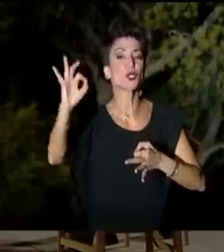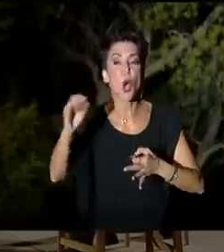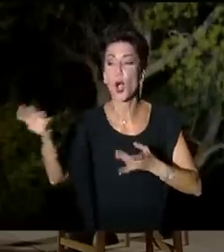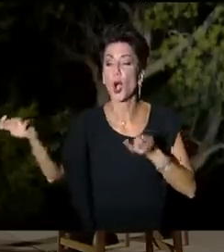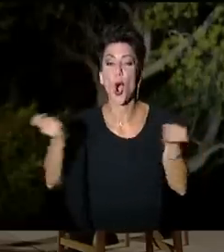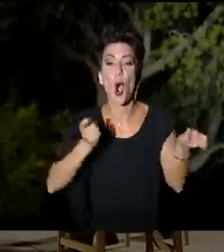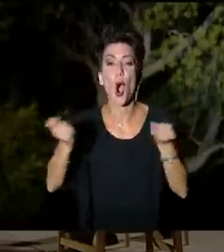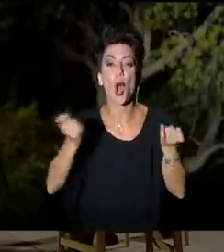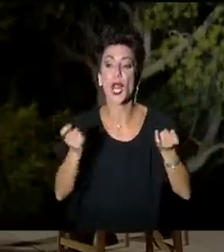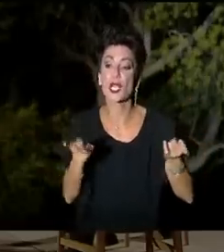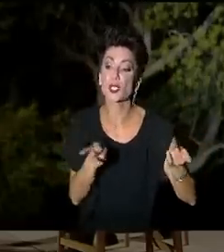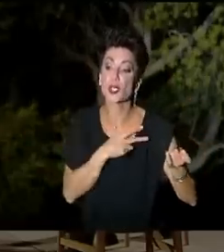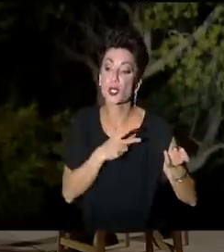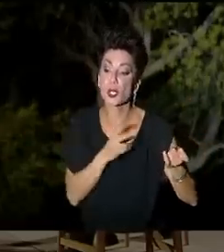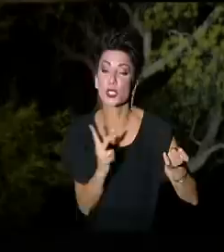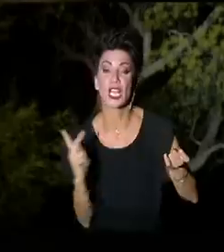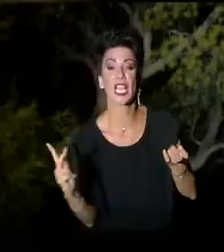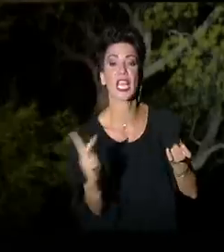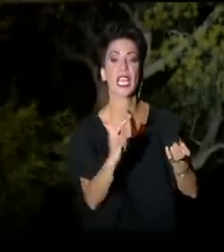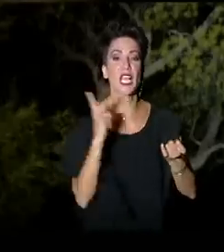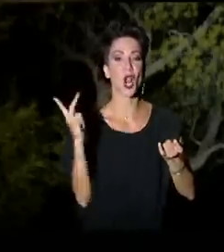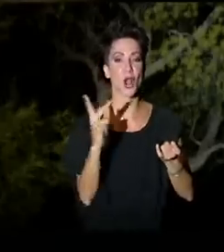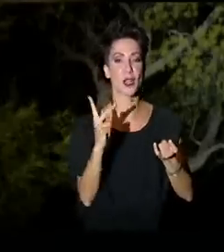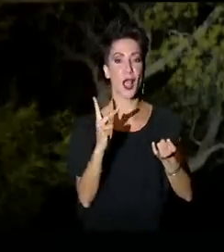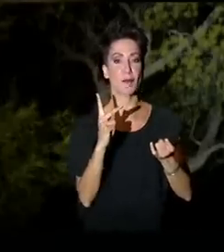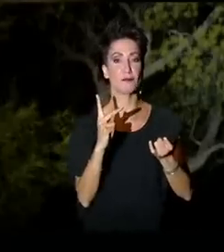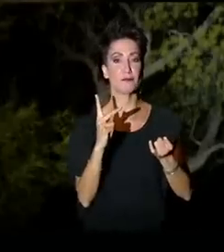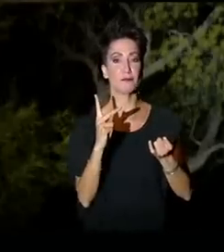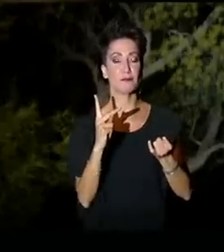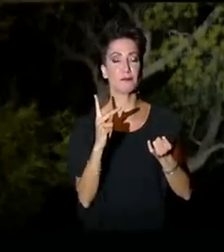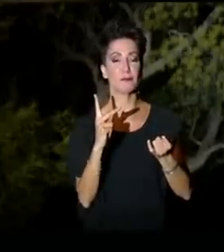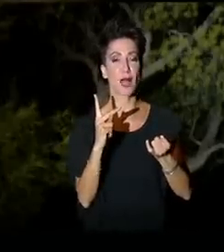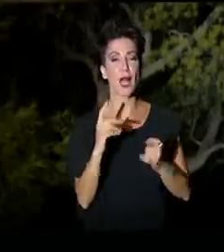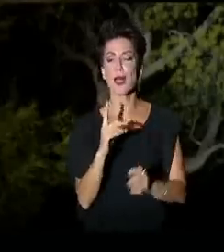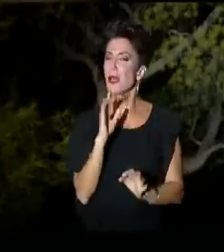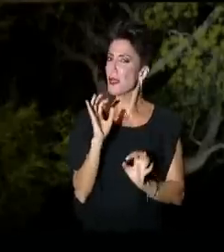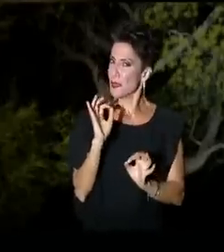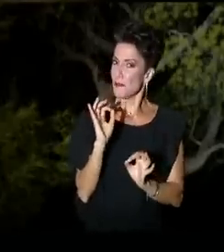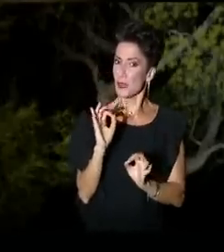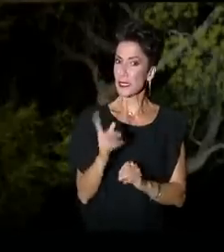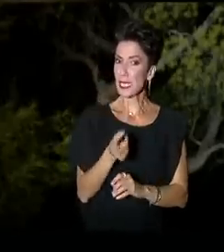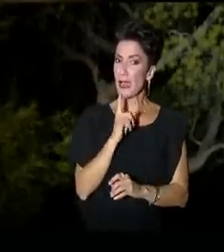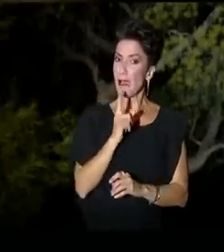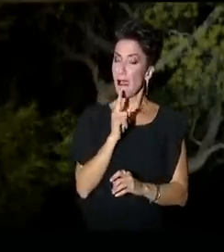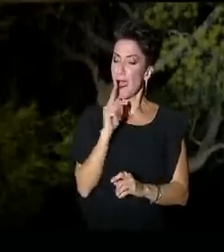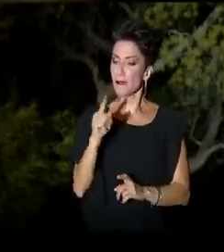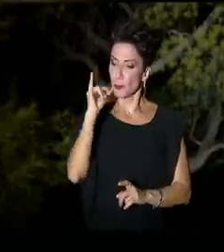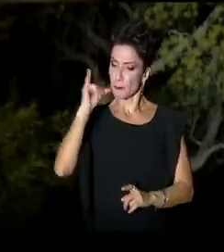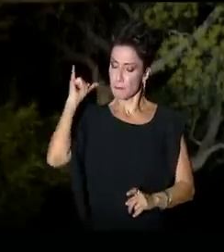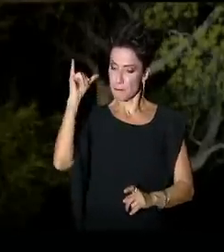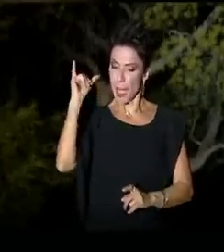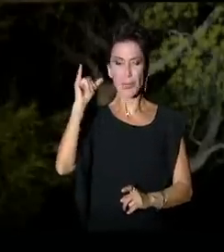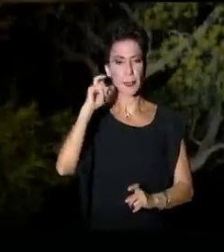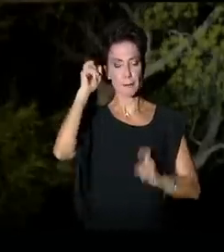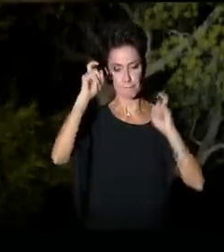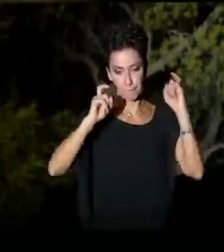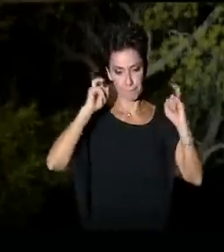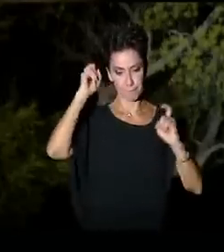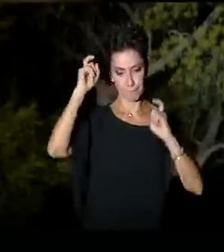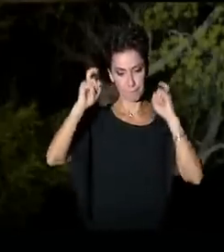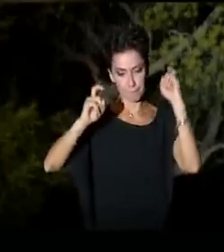κοινωνίας. Μια απάντηση, ωστόσο, που διαρκώς θα